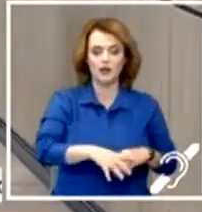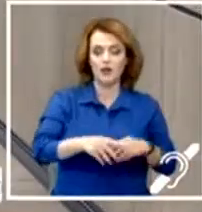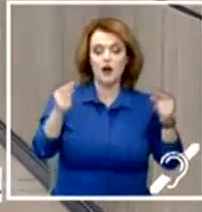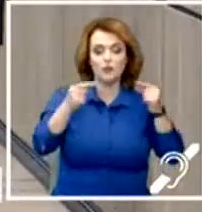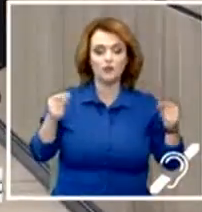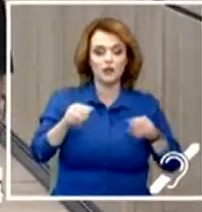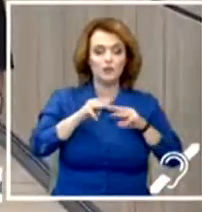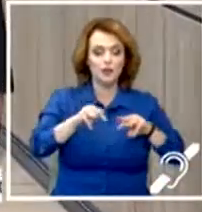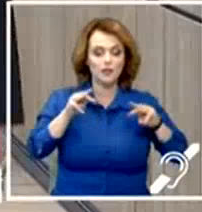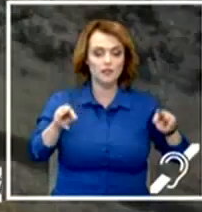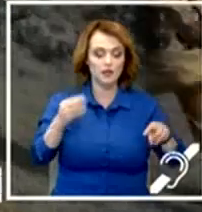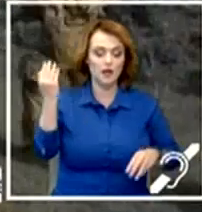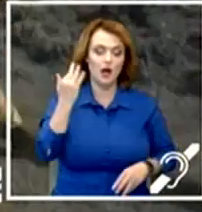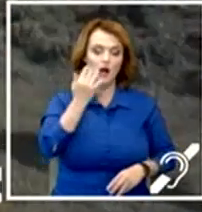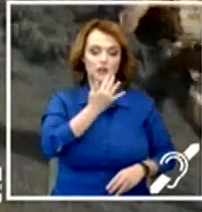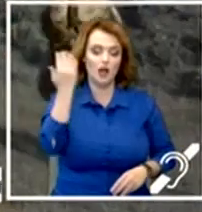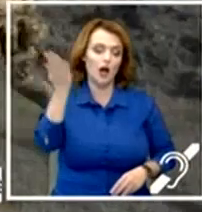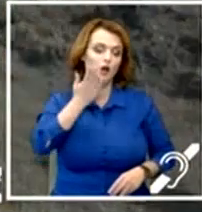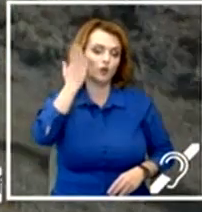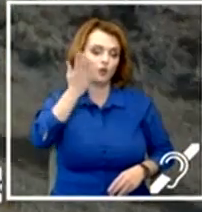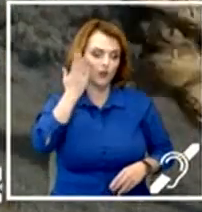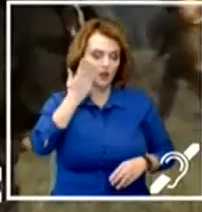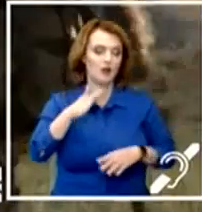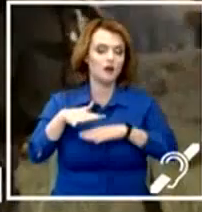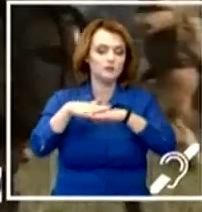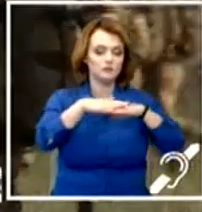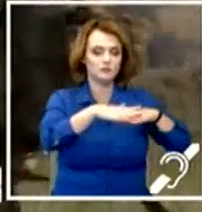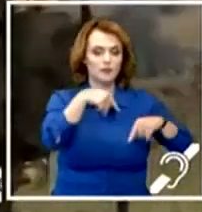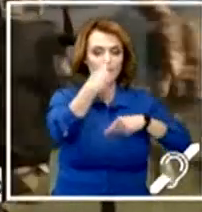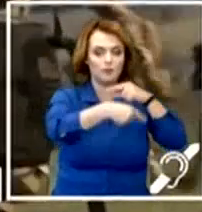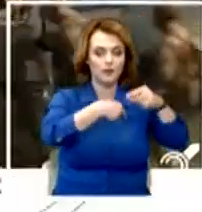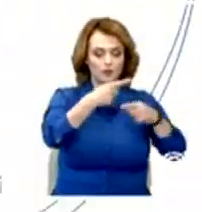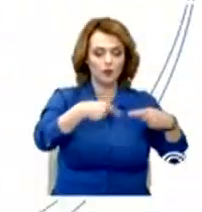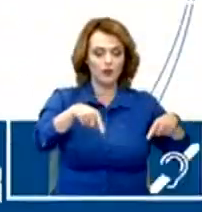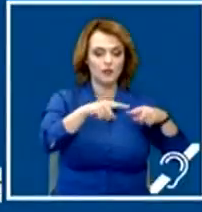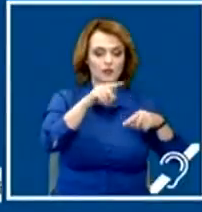de Externe al României, contribuția se va face prin intermediul fondurilor NATO.